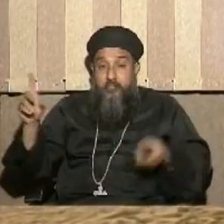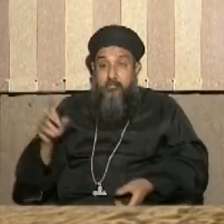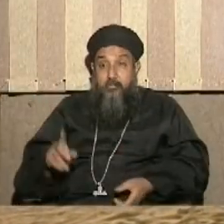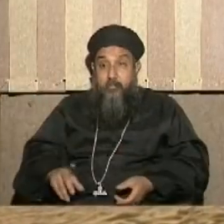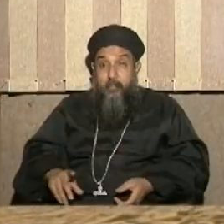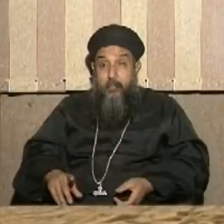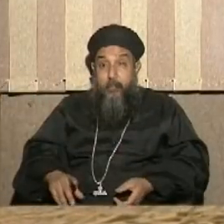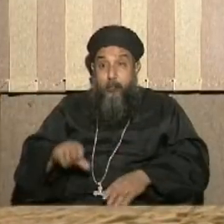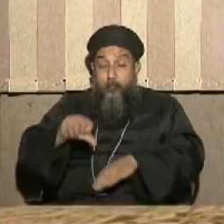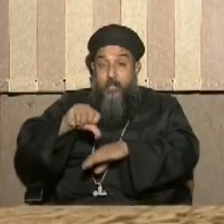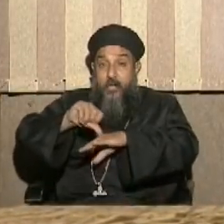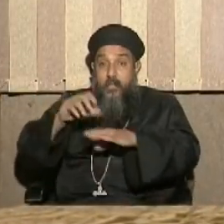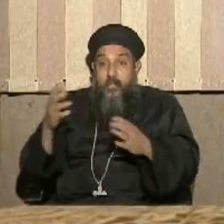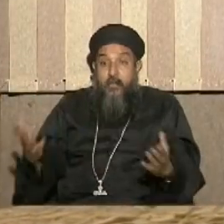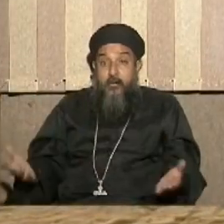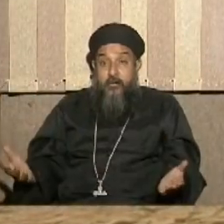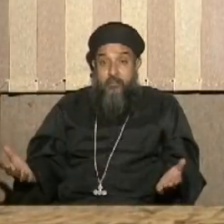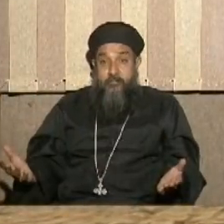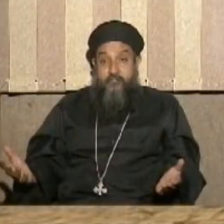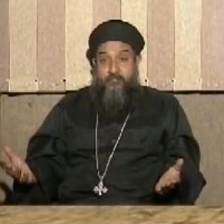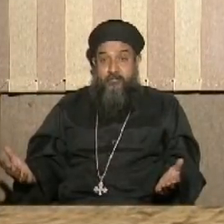تيجي؟